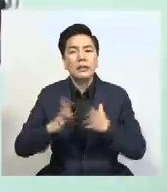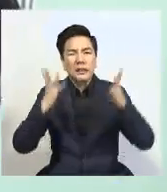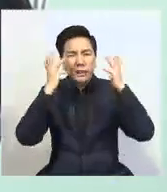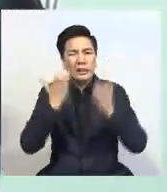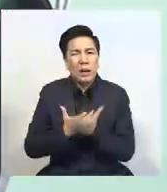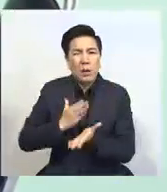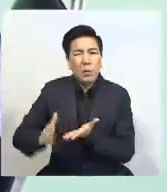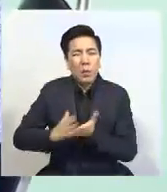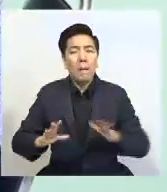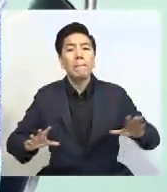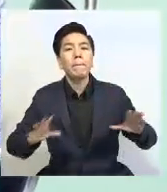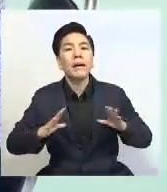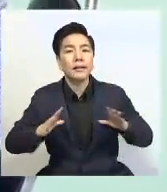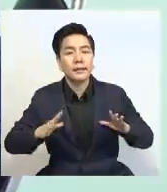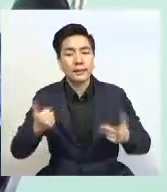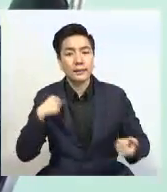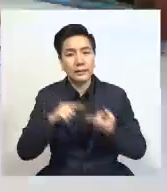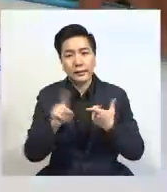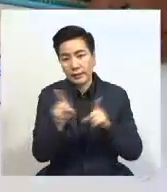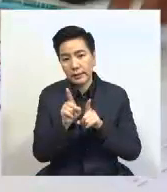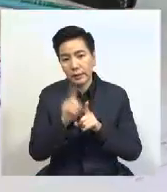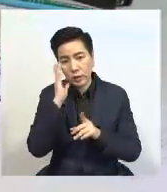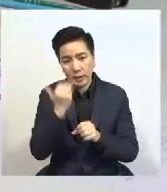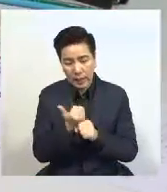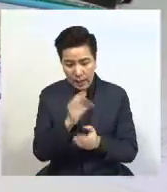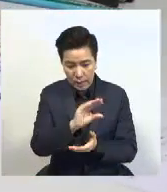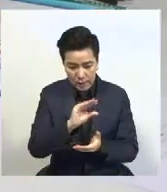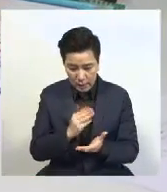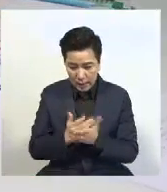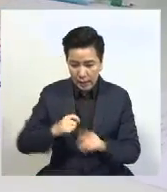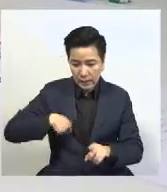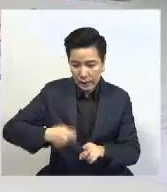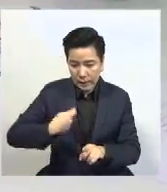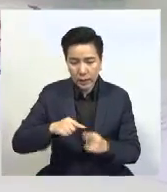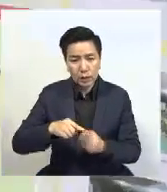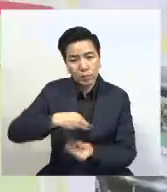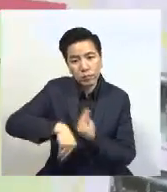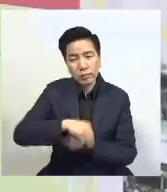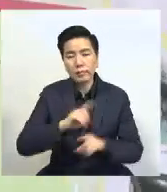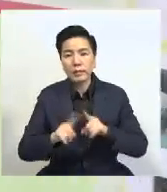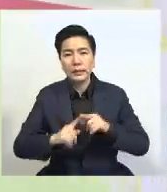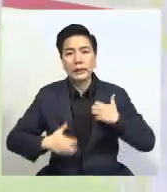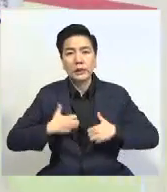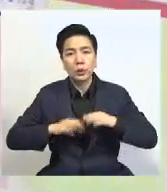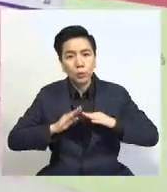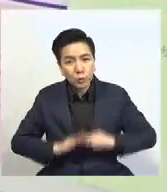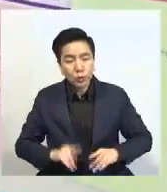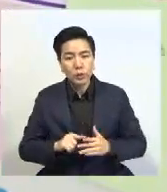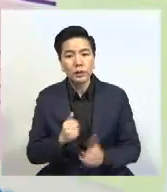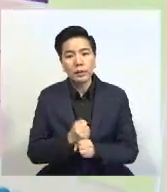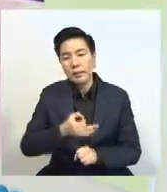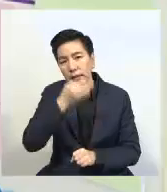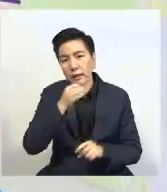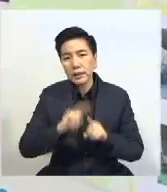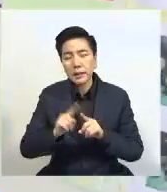คลายภาระการชำระหนี้ที่มีแล้วก็ยังสามารถนำเงินส่วนหนึ่งเนี่ยมาใช้จ่ายบรรเทาความเดือดร้อนหรือว่าจะนำไปประกอบอาชีพสร้